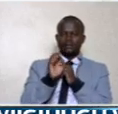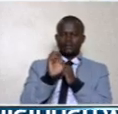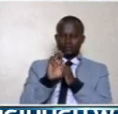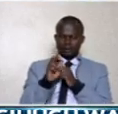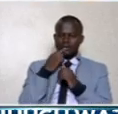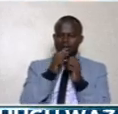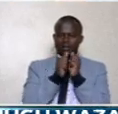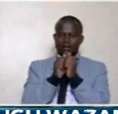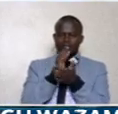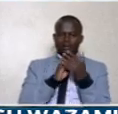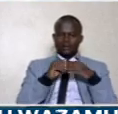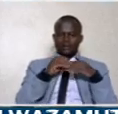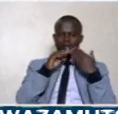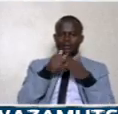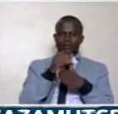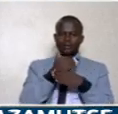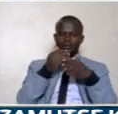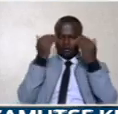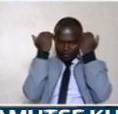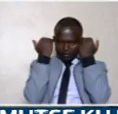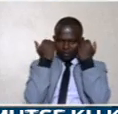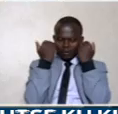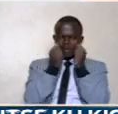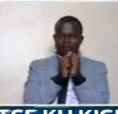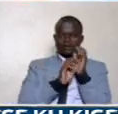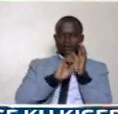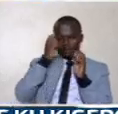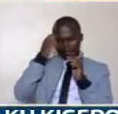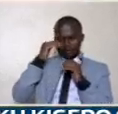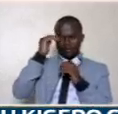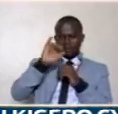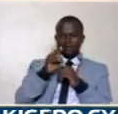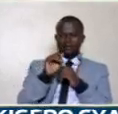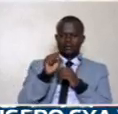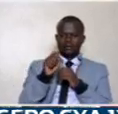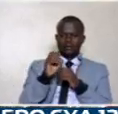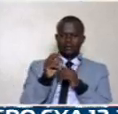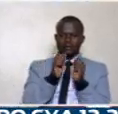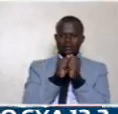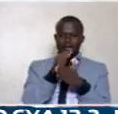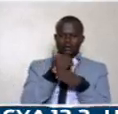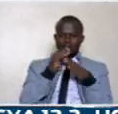nabo bari kumwe na bamwe mu bayobozi barimo Minisitiri w'Ubutabera akaba n'intumwa nkuru ya Leta Johnson Businge, ndetse na Minisitiri